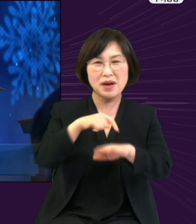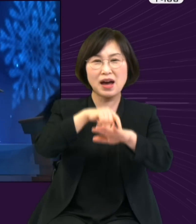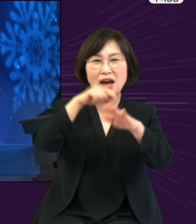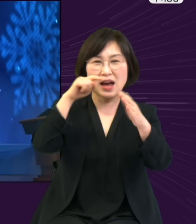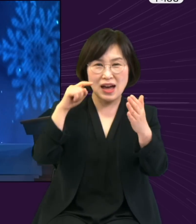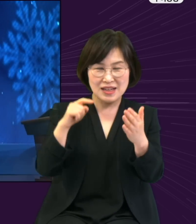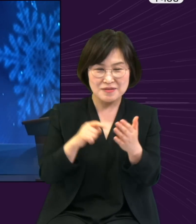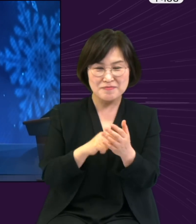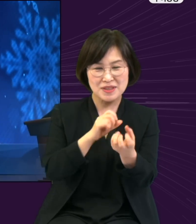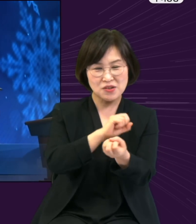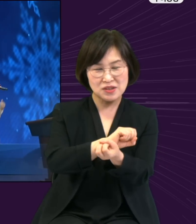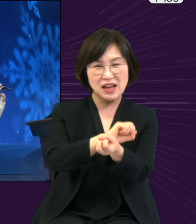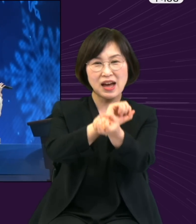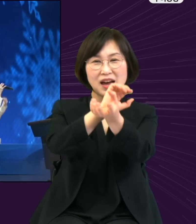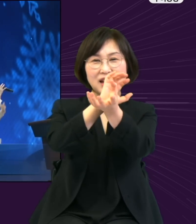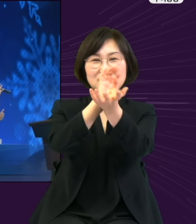마음